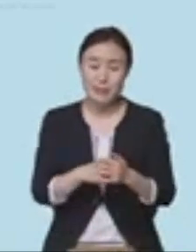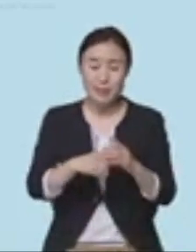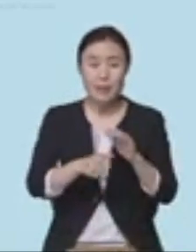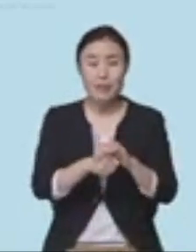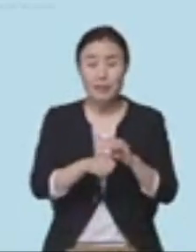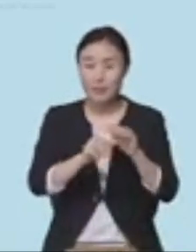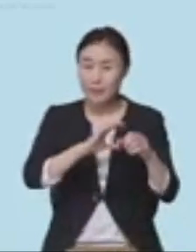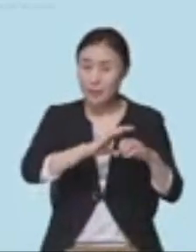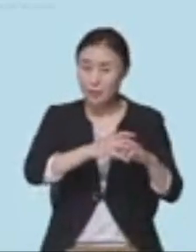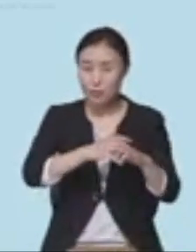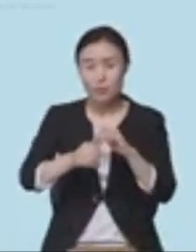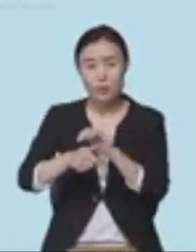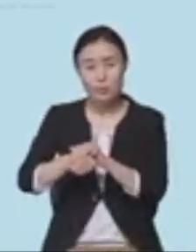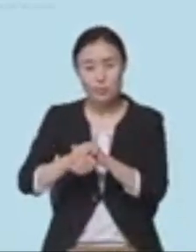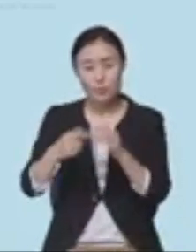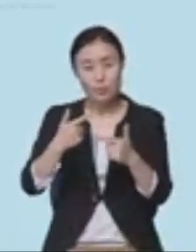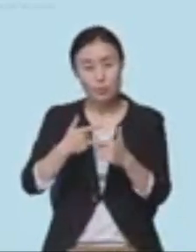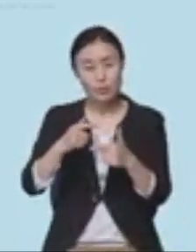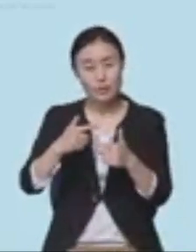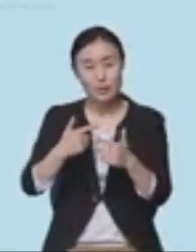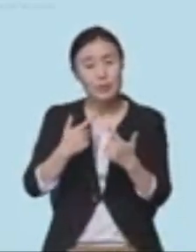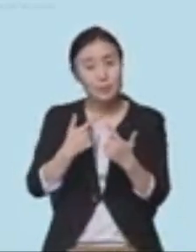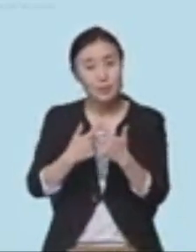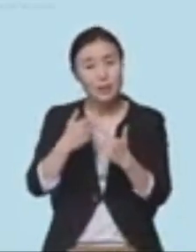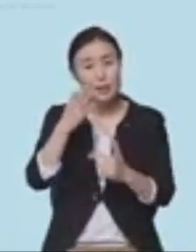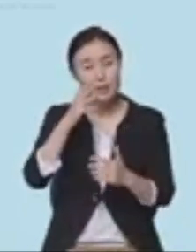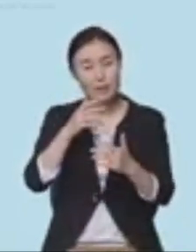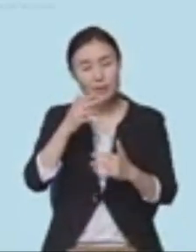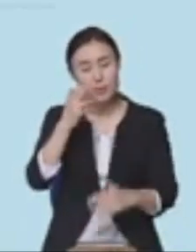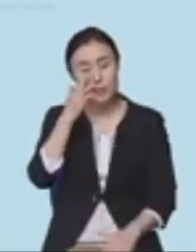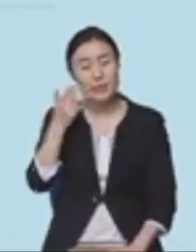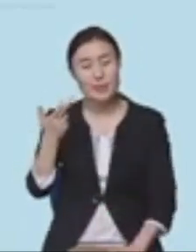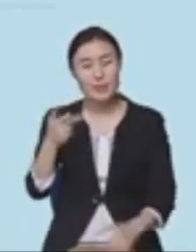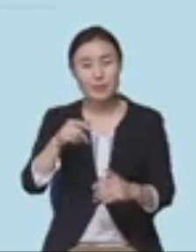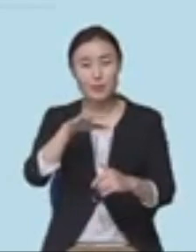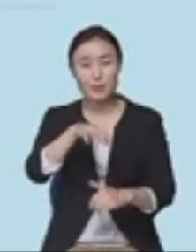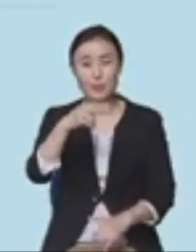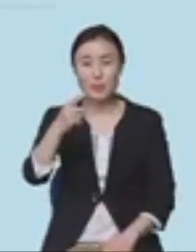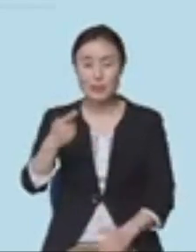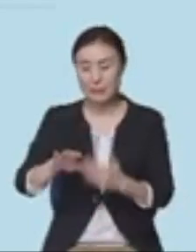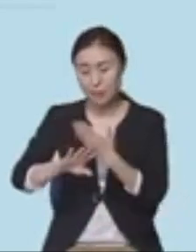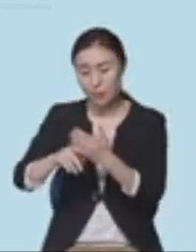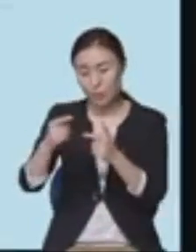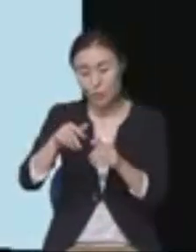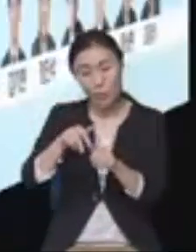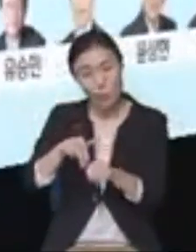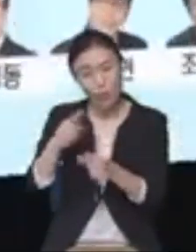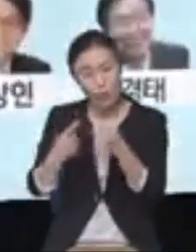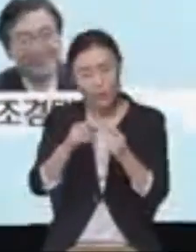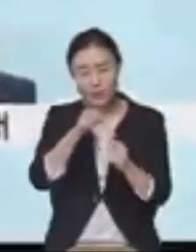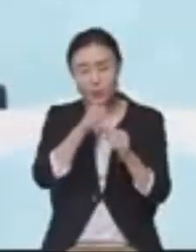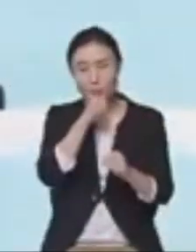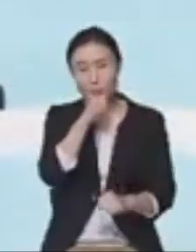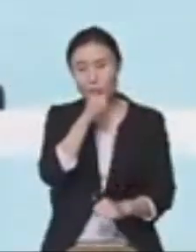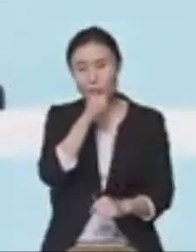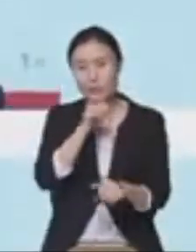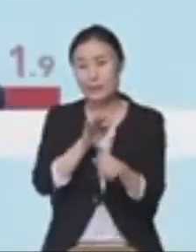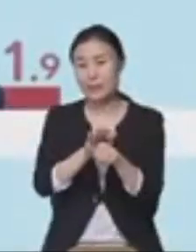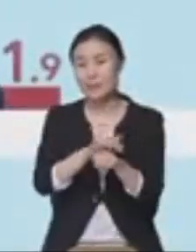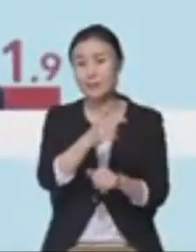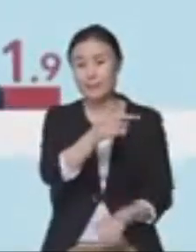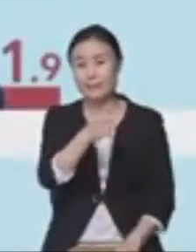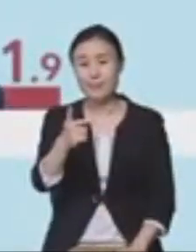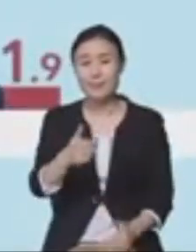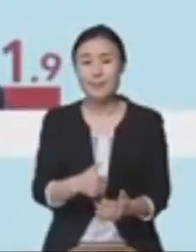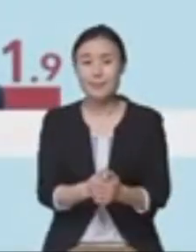대구경북과 부산울산 경남에서도 유전의원은 다른 후보들을 큰 폭으로 따돌렸습니다 다만 윤석열